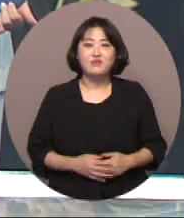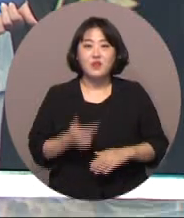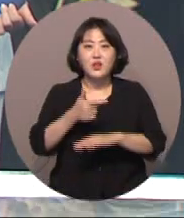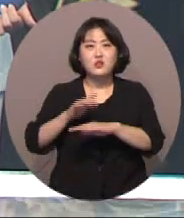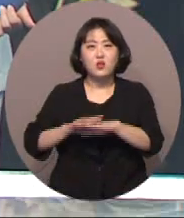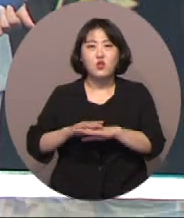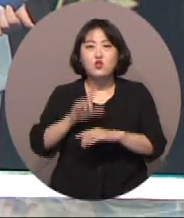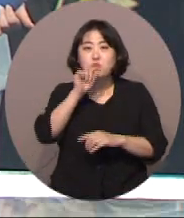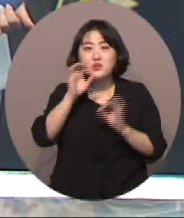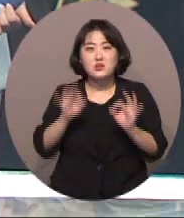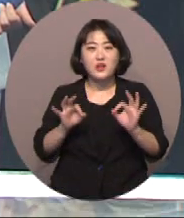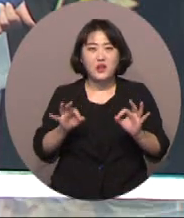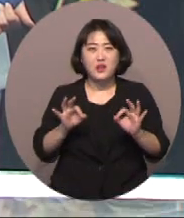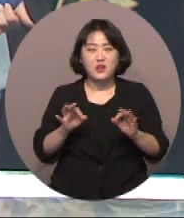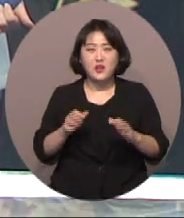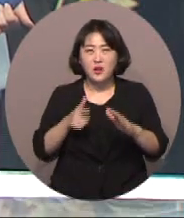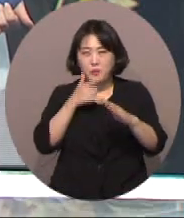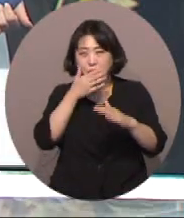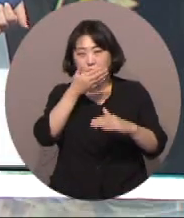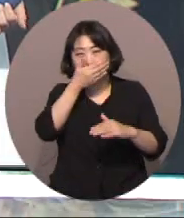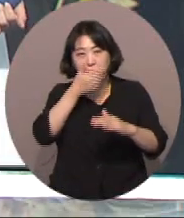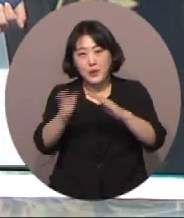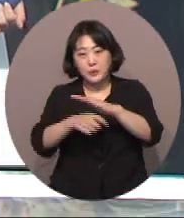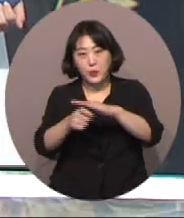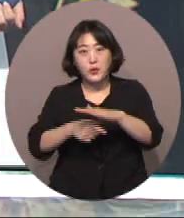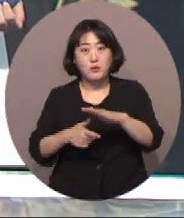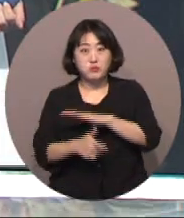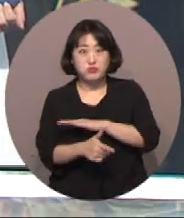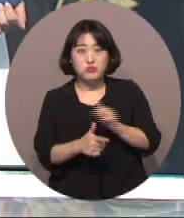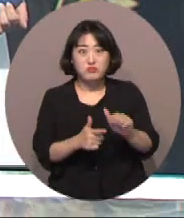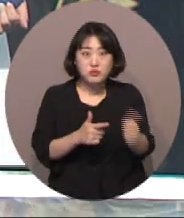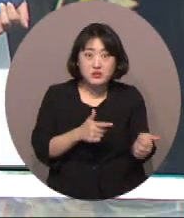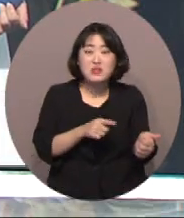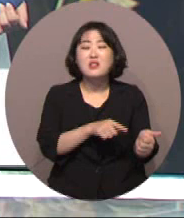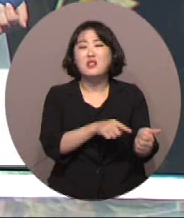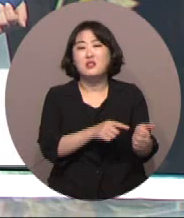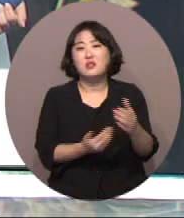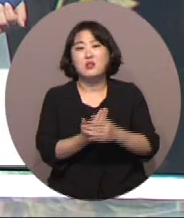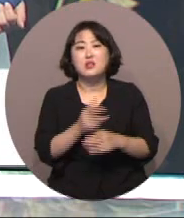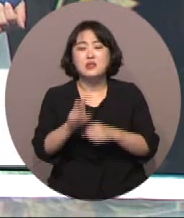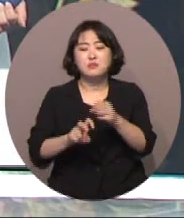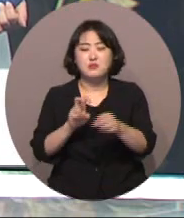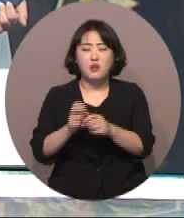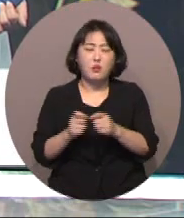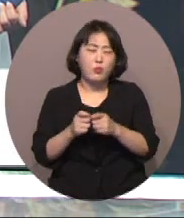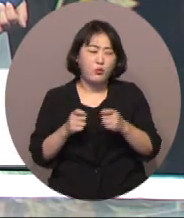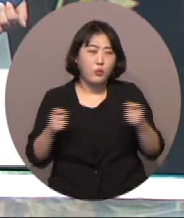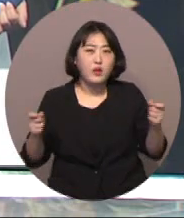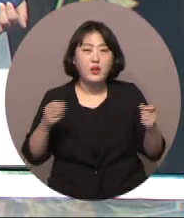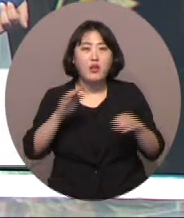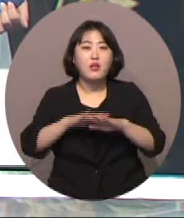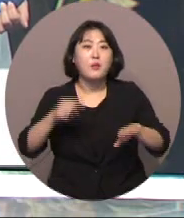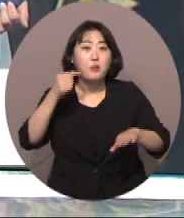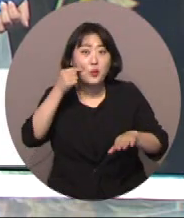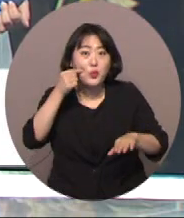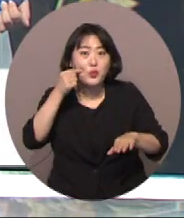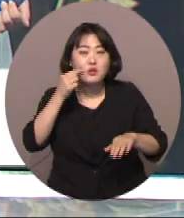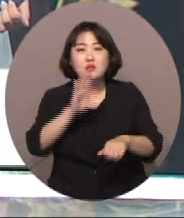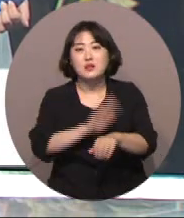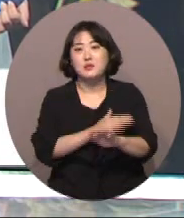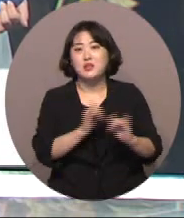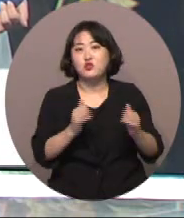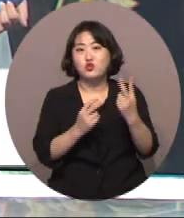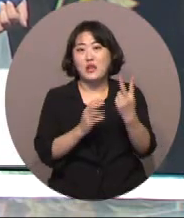대전 국민은행 권총강도 살인 사건. 20년 넘게 장기 미제로 남아있던 이 사건의 피의자 두